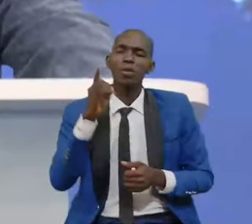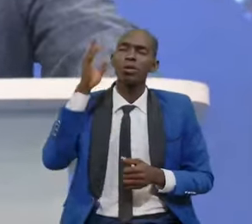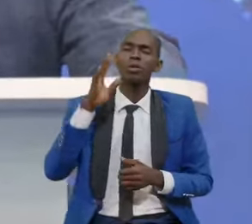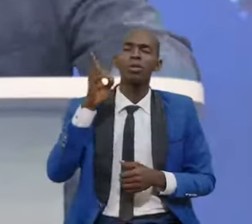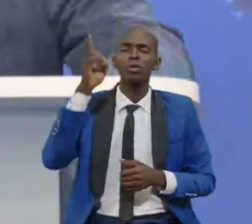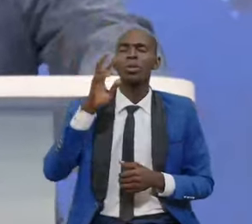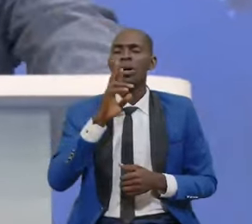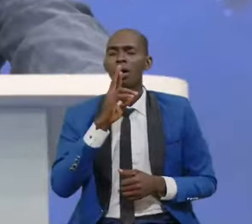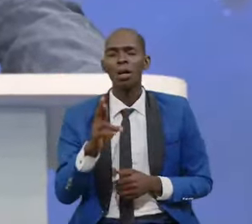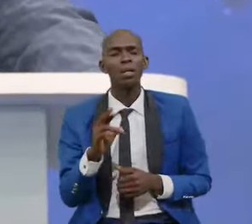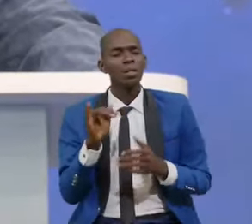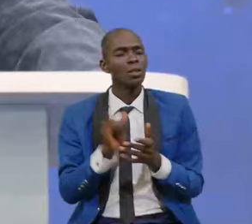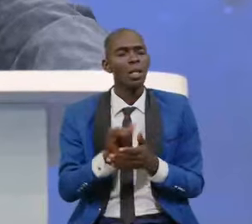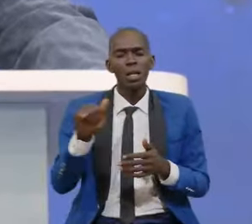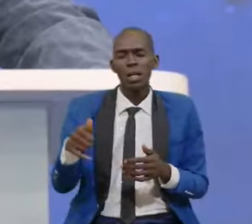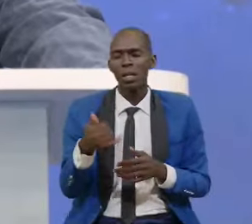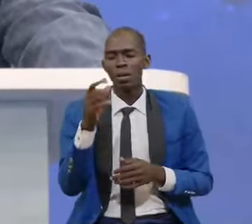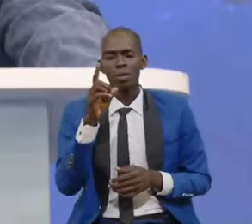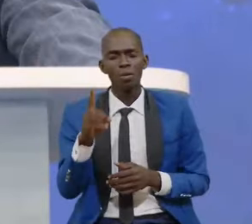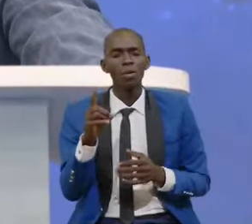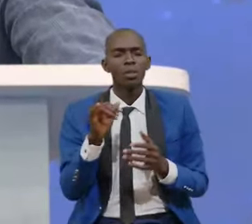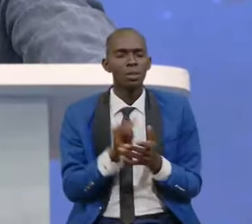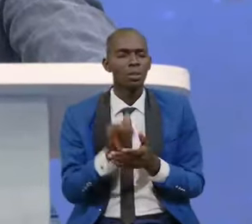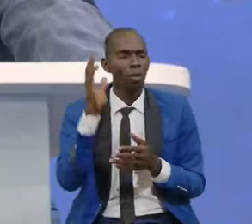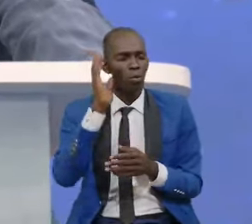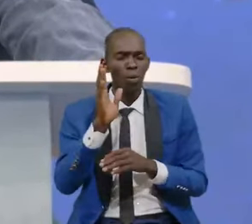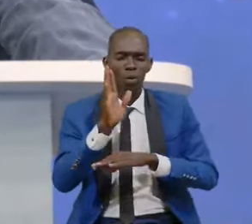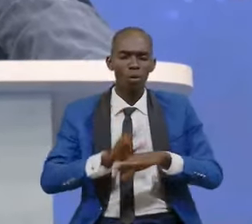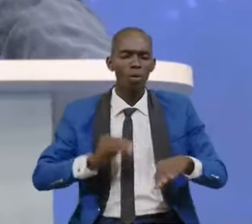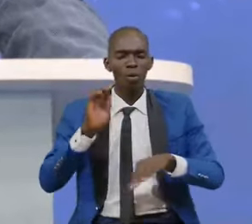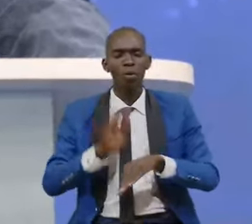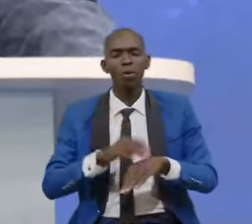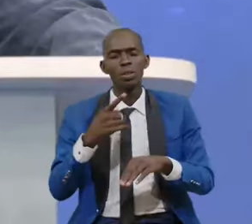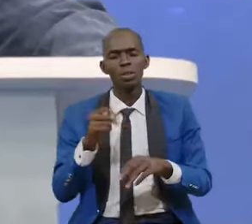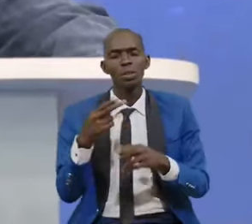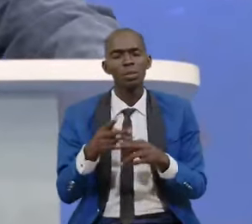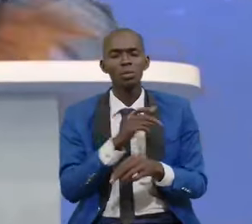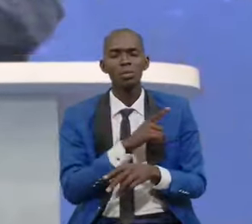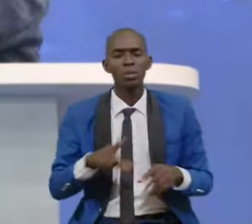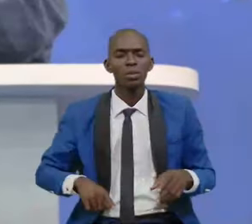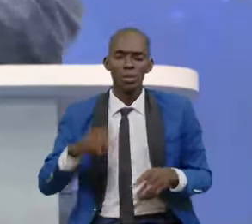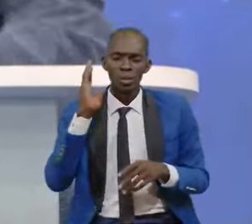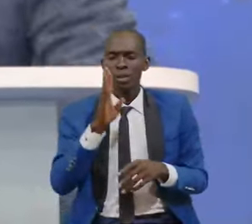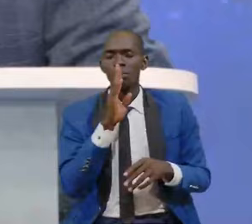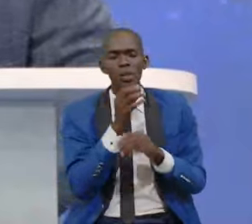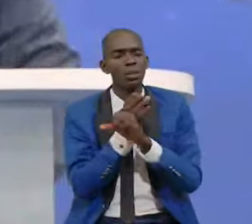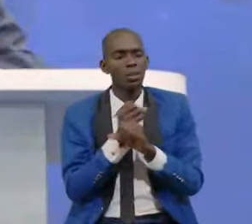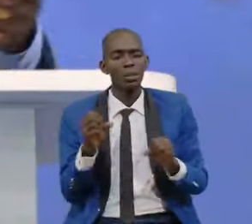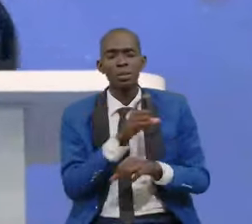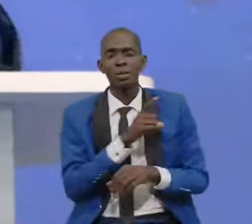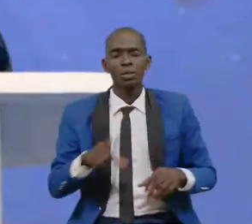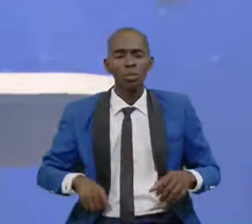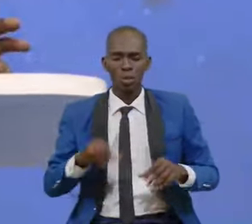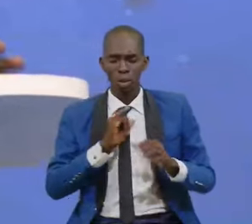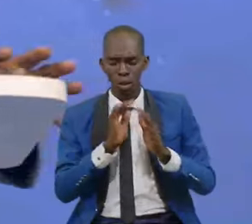compatissant tu es. Pour que quiconque invoquera le nom du Seigneur sera sauvé. Seigneur, je